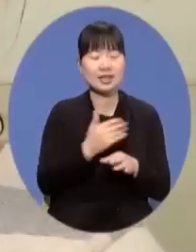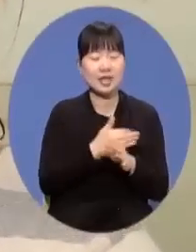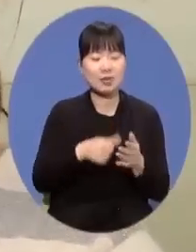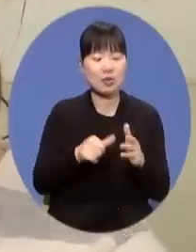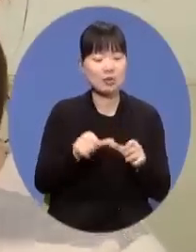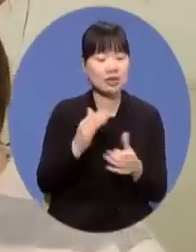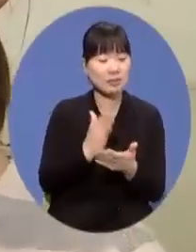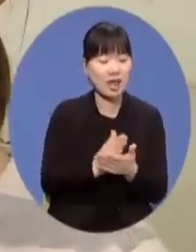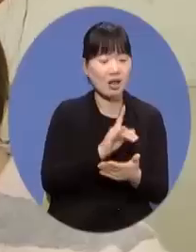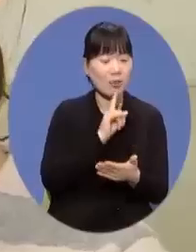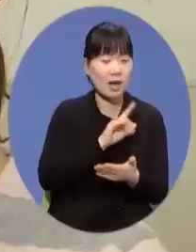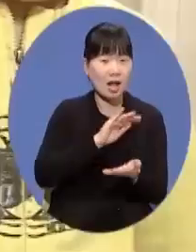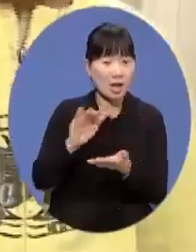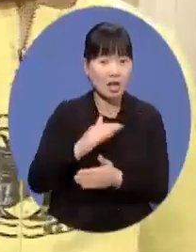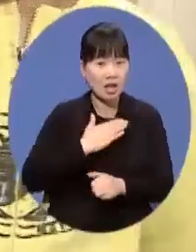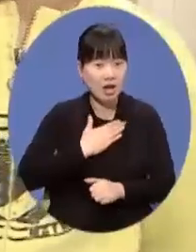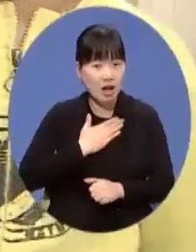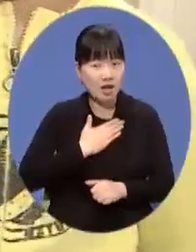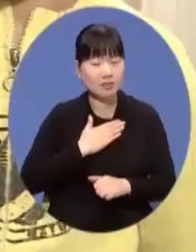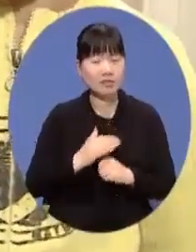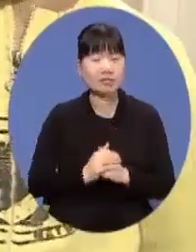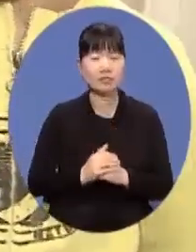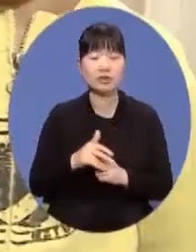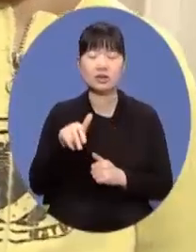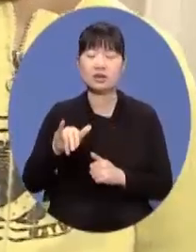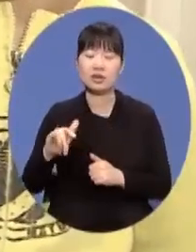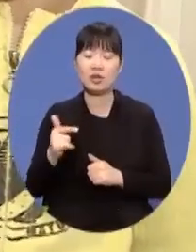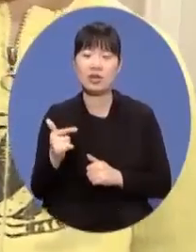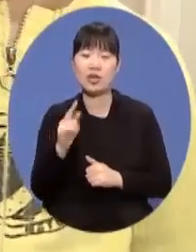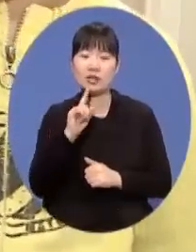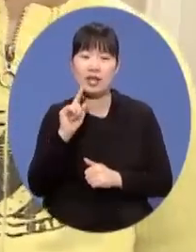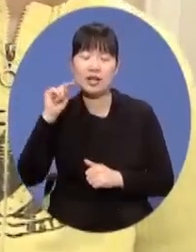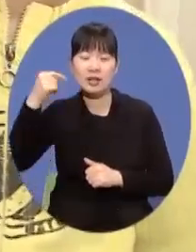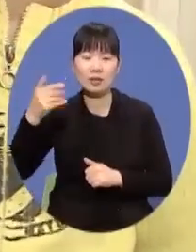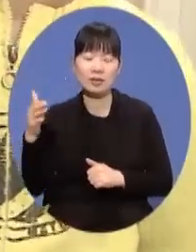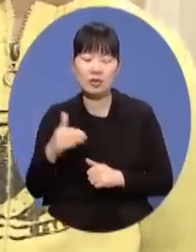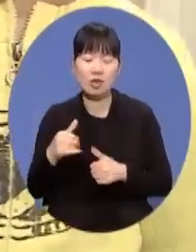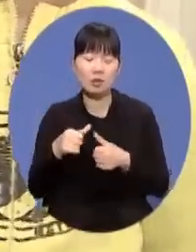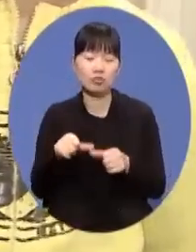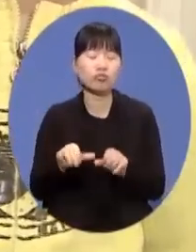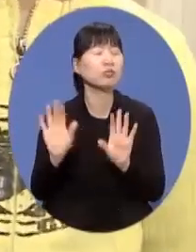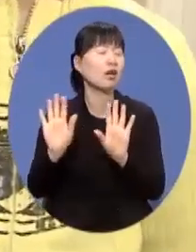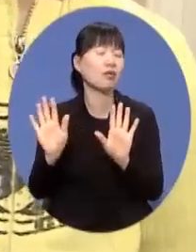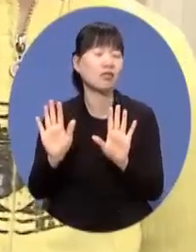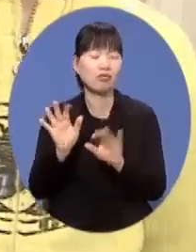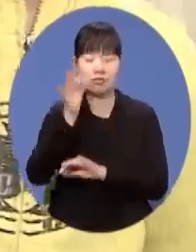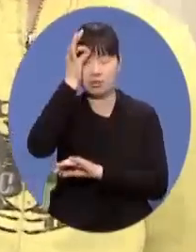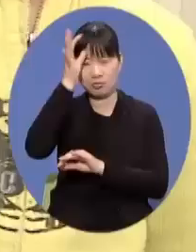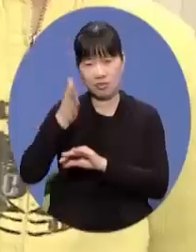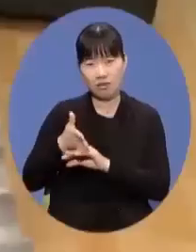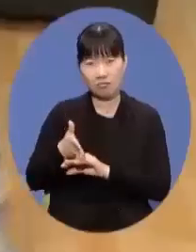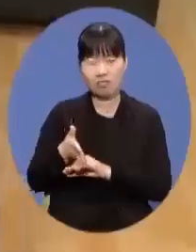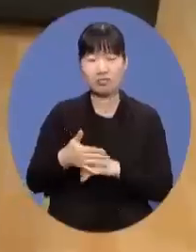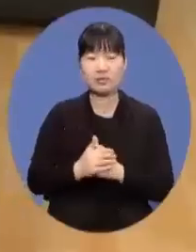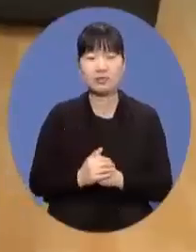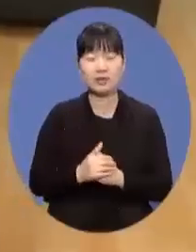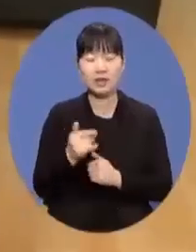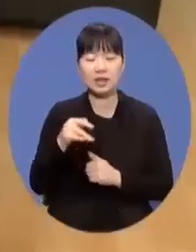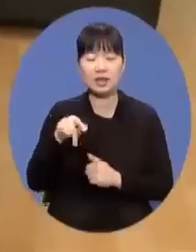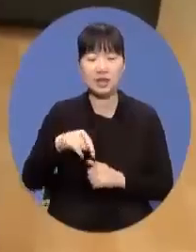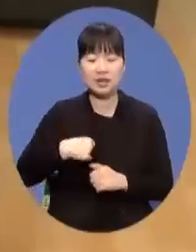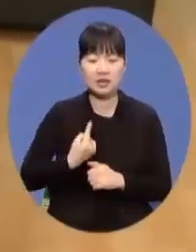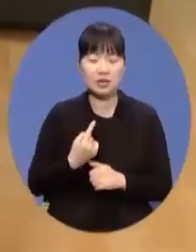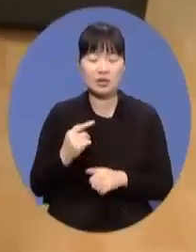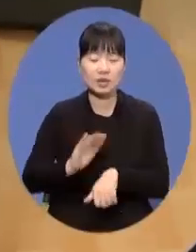부시지 말라고 말할까? 지원아, 다음부터는 안 부술게. 미안해. 휘수는